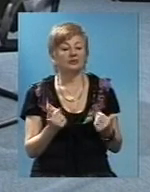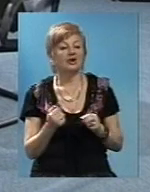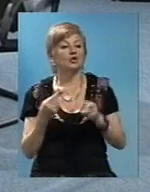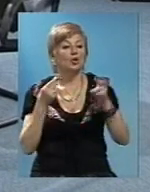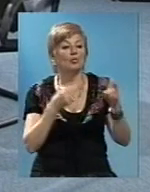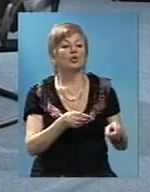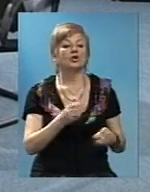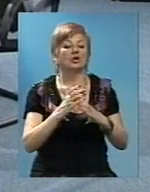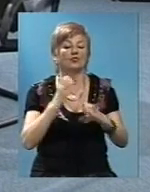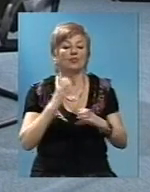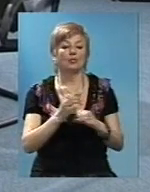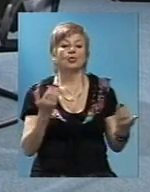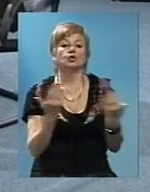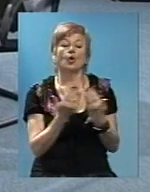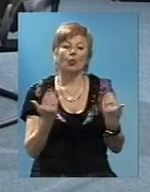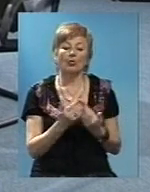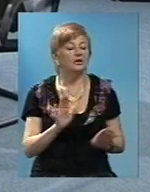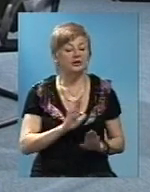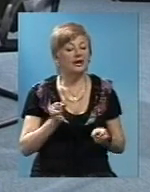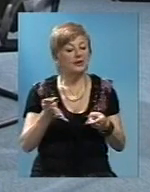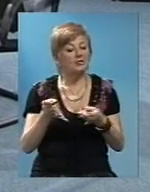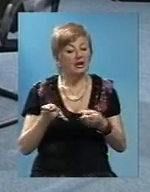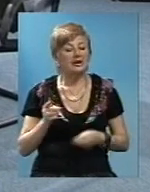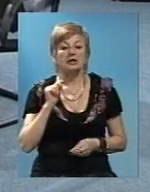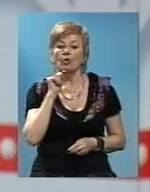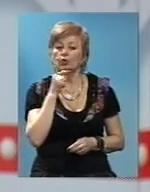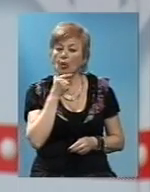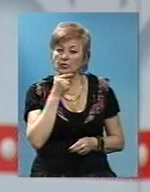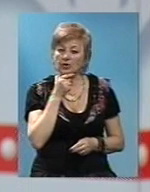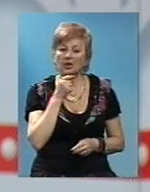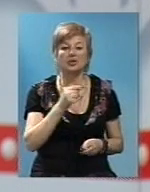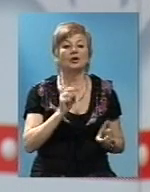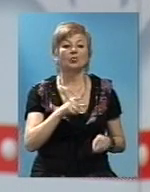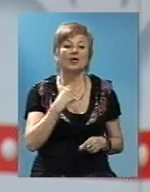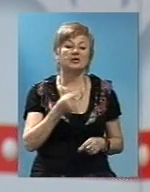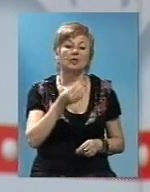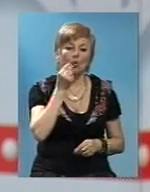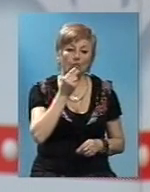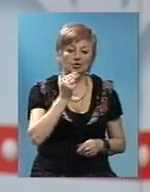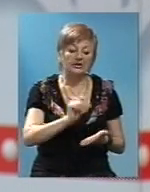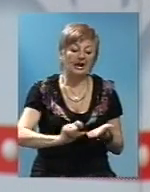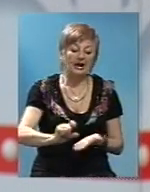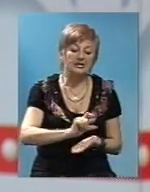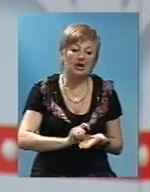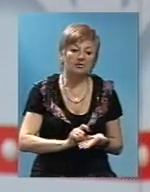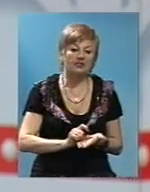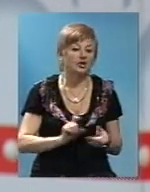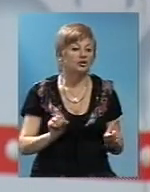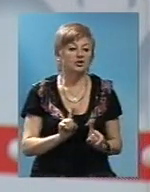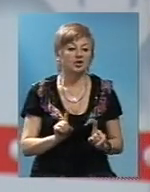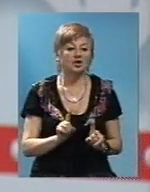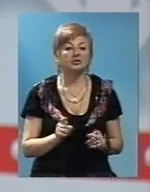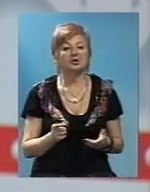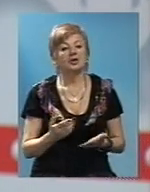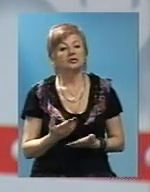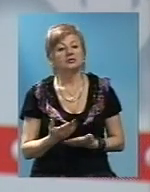купе, бо це зручніше, хтось вважає, та ні, плацкартом, бо це буде економніше. Хтось каже, давайте там харчуватися консервами, хтось каже, що давайте там, я не